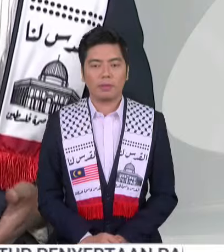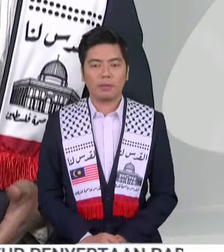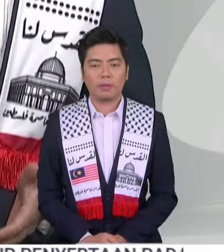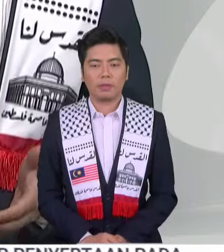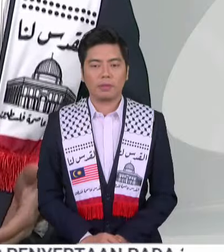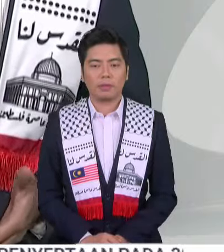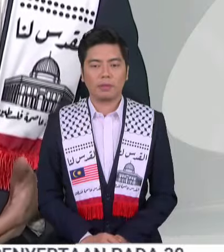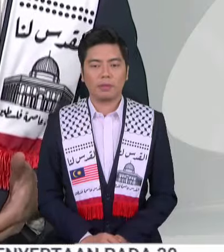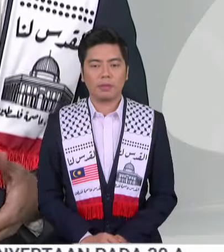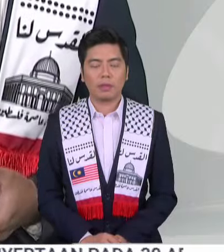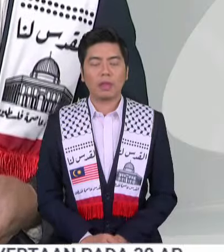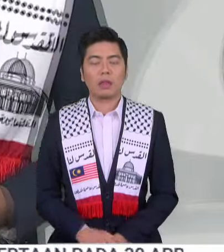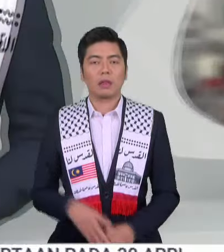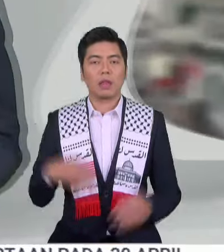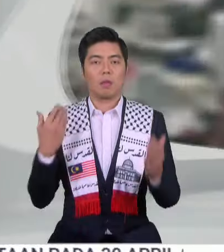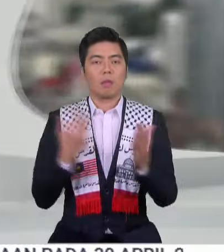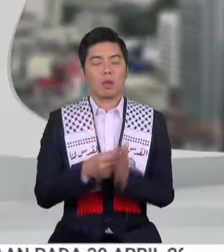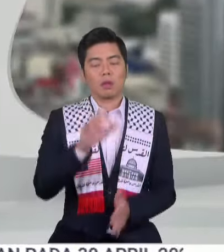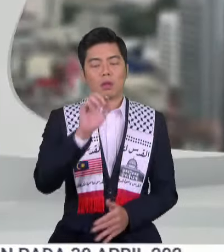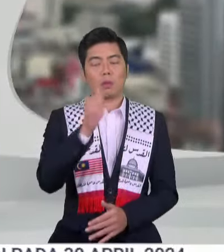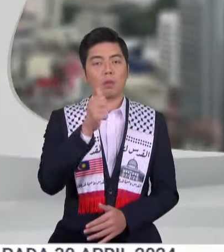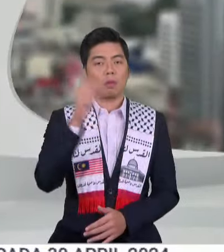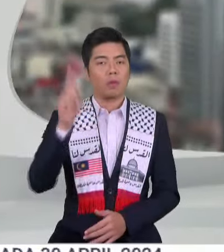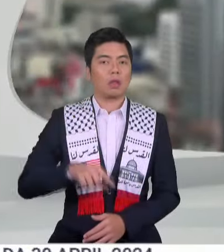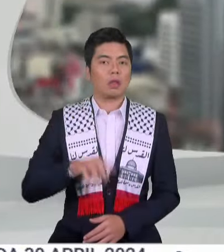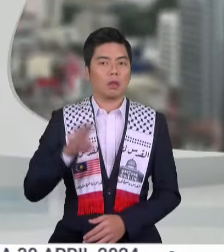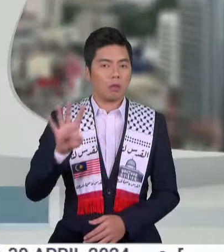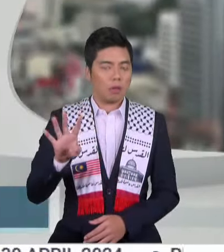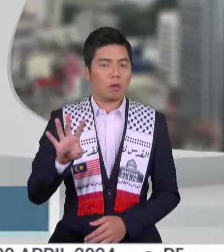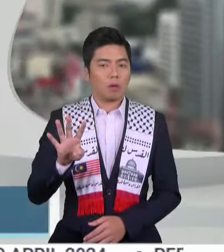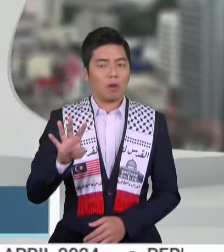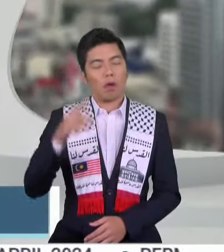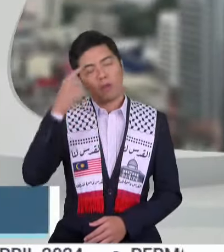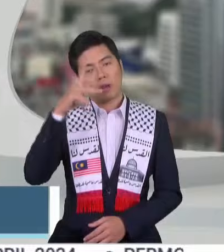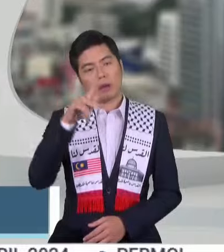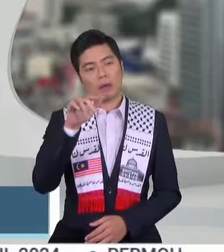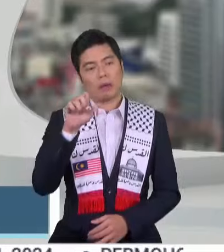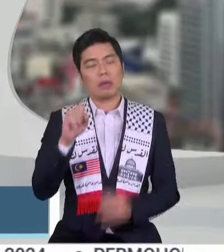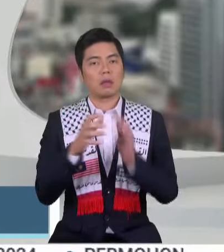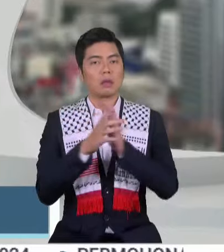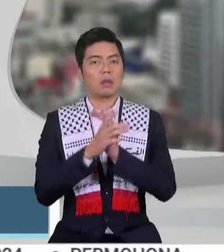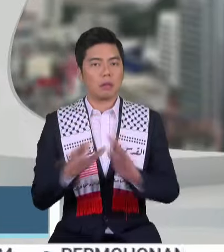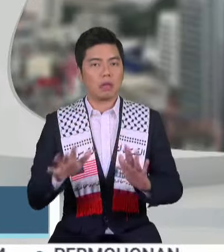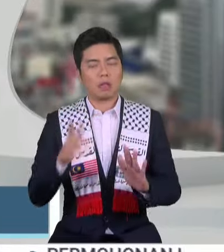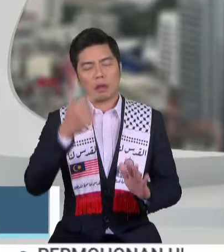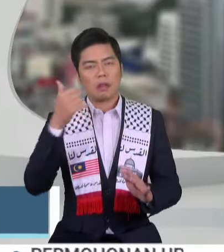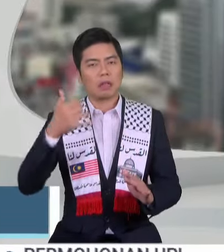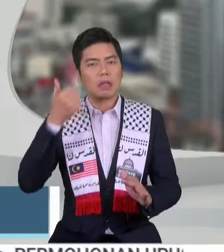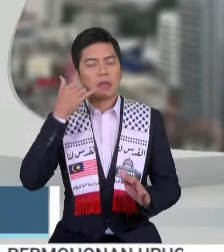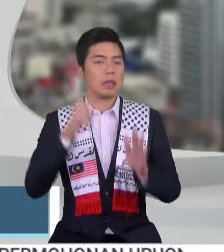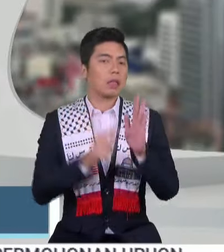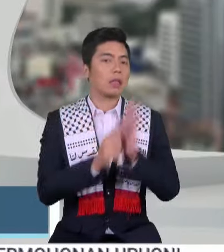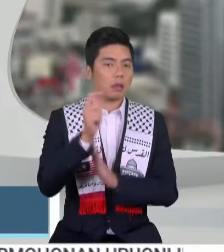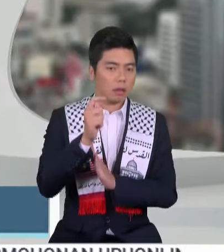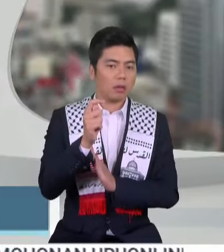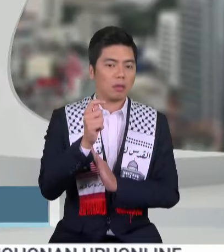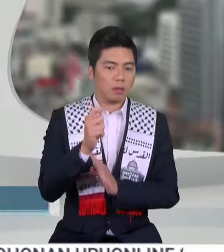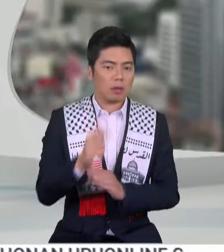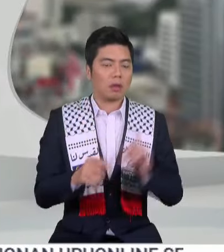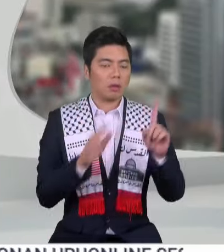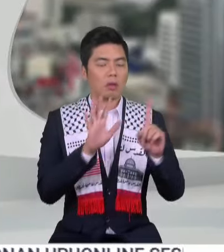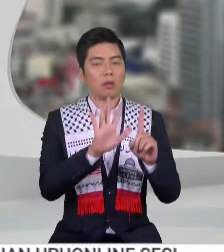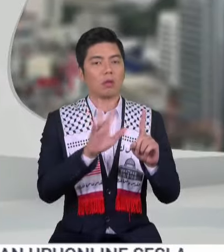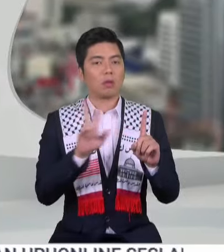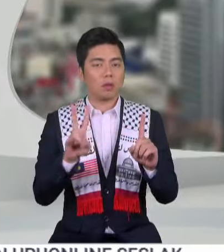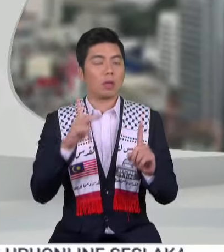Zahira, sehingga 10 April lepas menyaksikan kes penyelamatan merekodkan panggilan tertinggi dengan